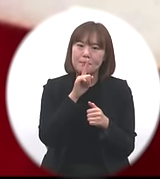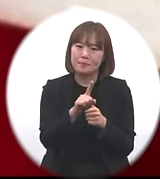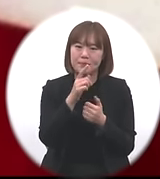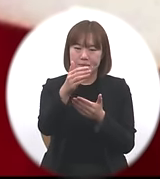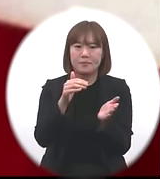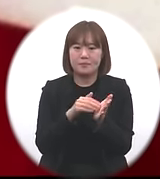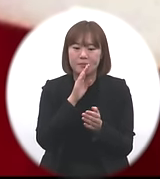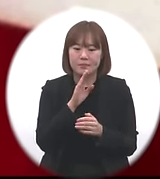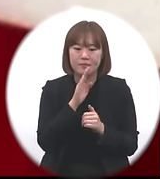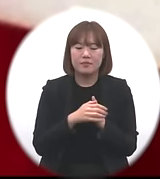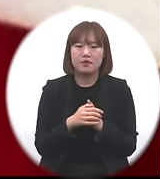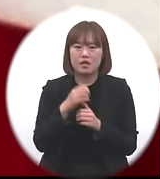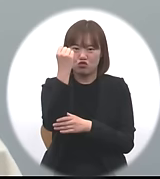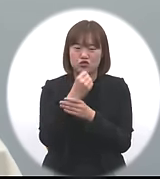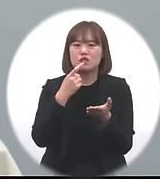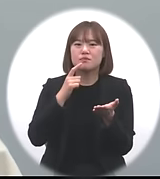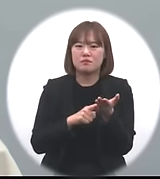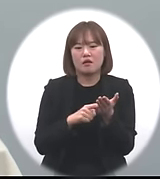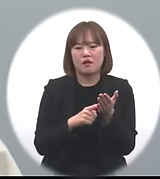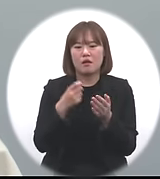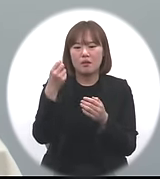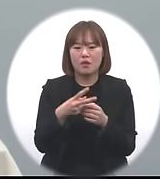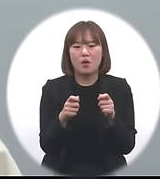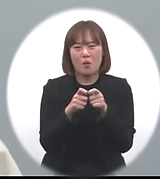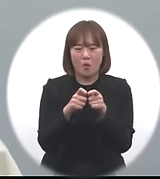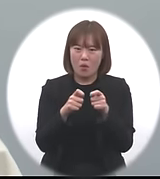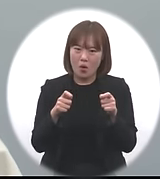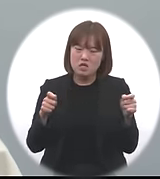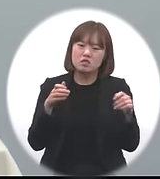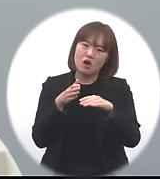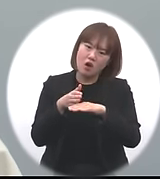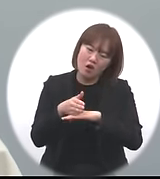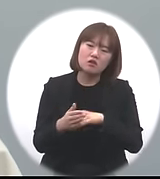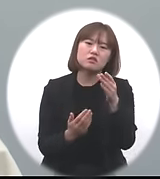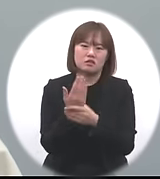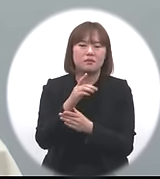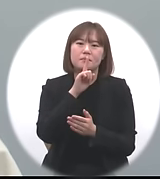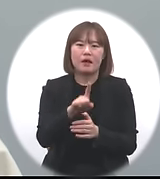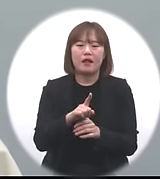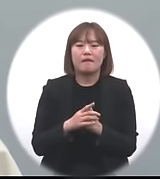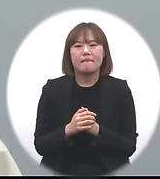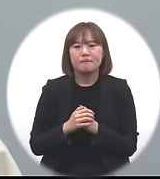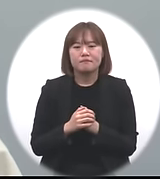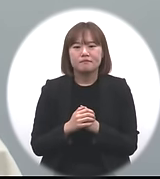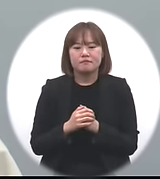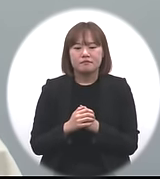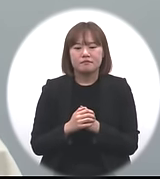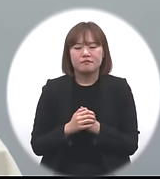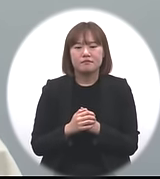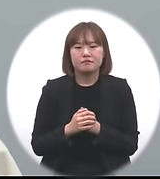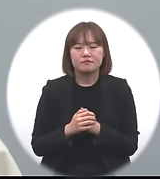칼슘이 빠지는 거 산성과 당분이라고 말씀드렸어요. 충치는 쉽게 생기는 질병이 아닙니다. 상당히 오랜 기간